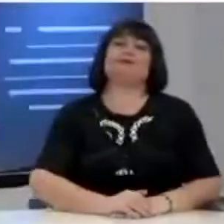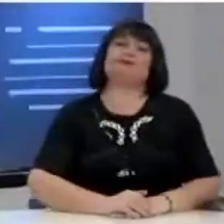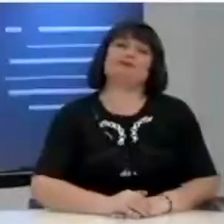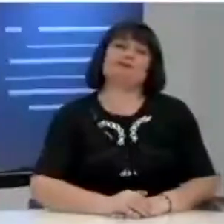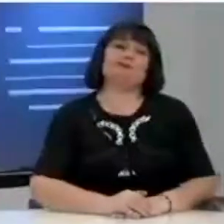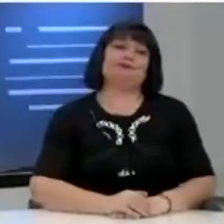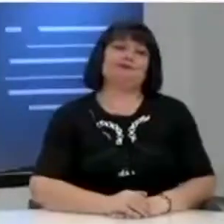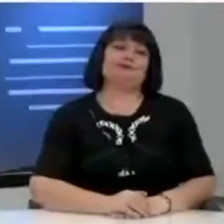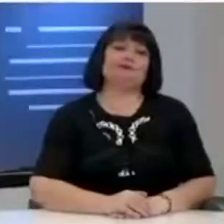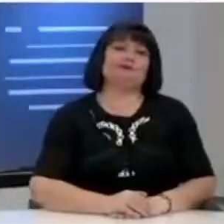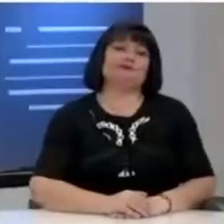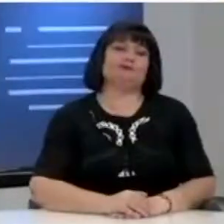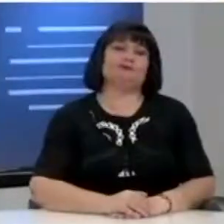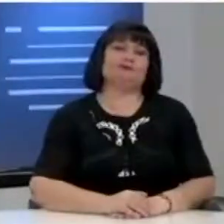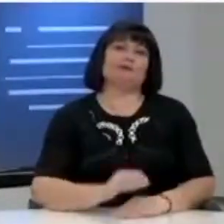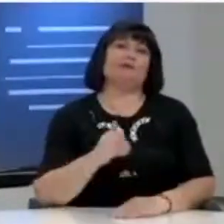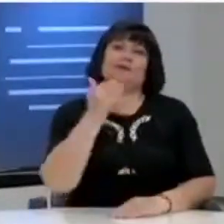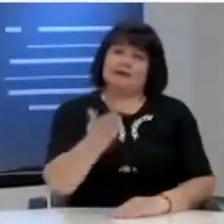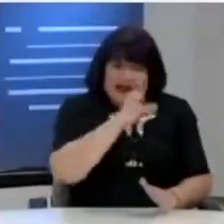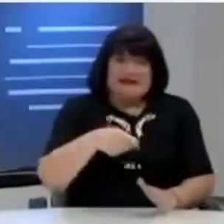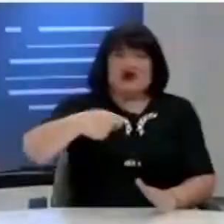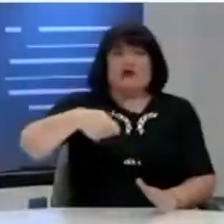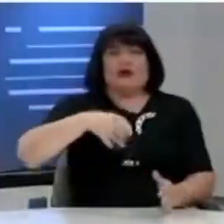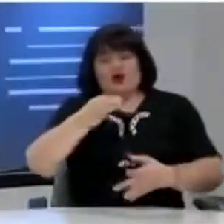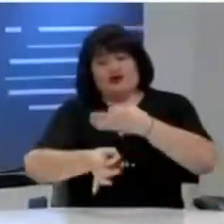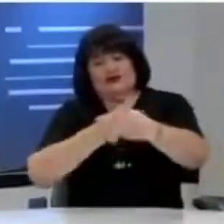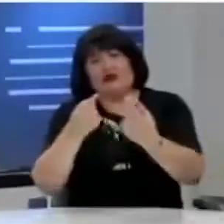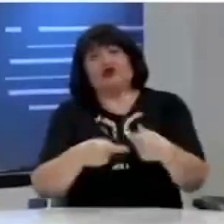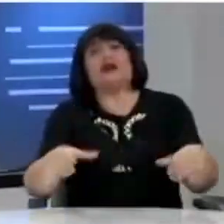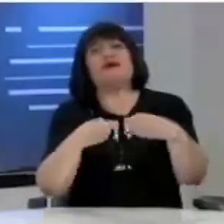κυβέρνηση ΣΥΡΙΖΑ μεταφέρεται στο πεδίο της ψήφισης του Διυπουργικού Νομοσχεδίου.